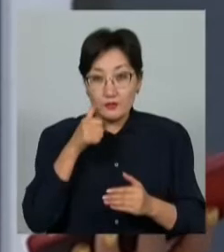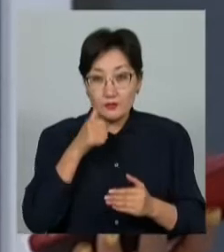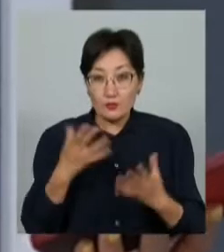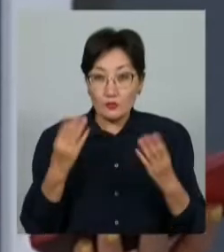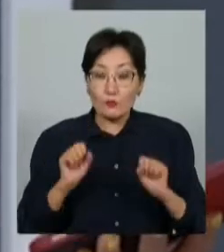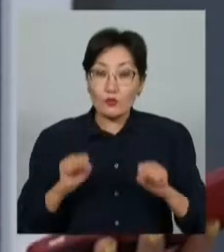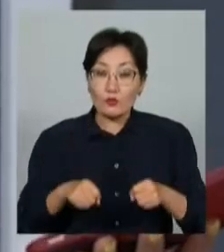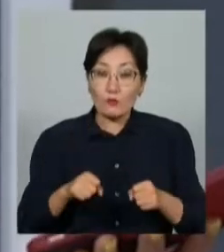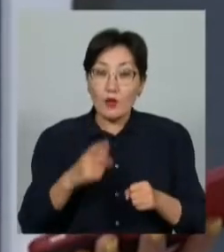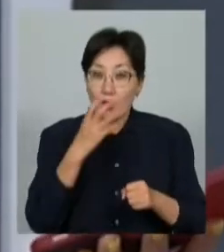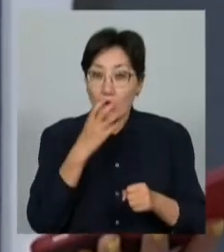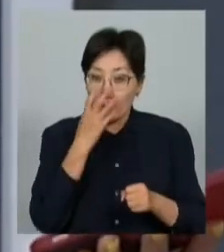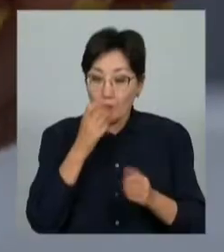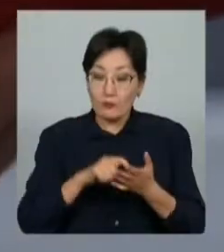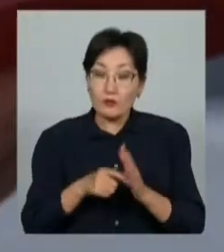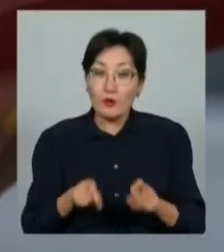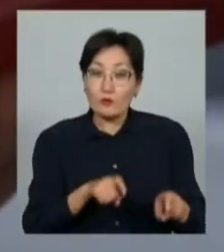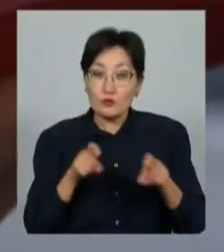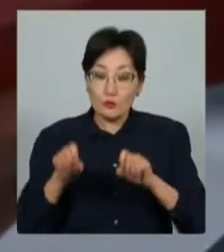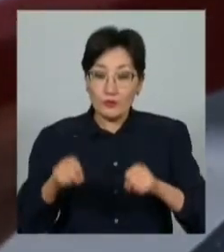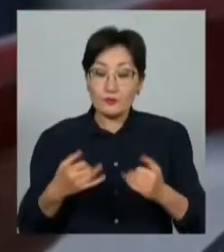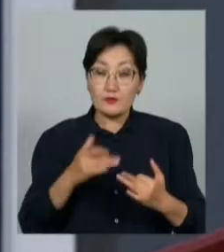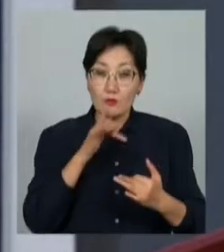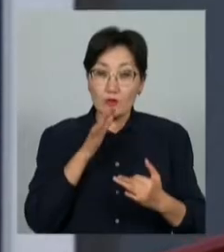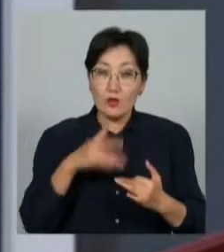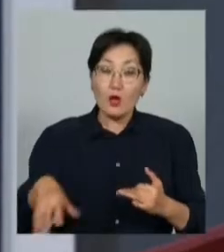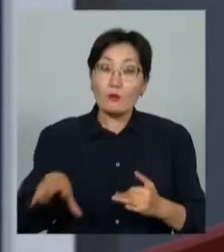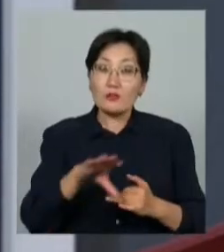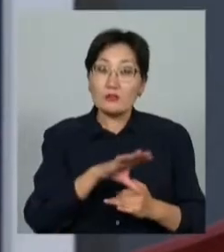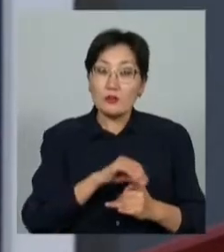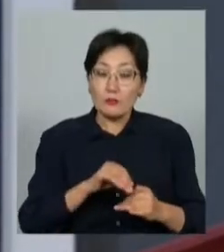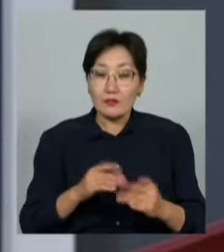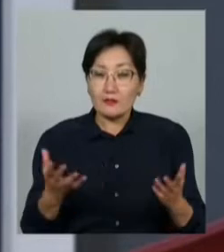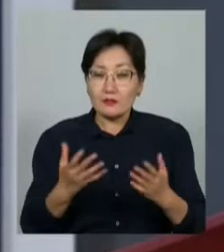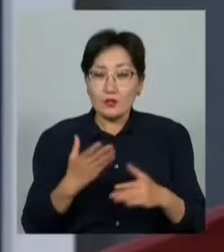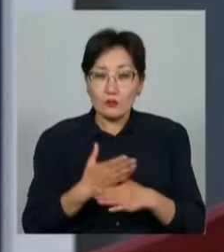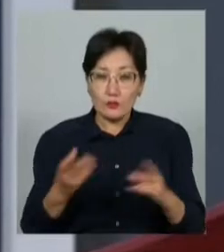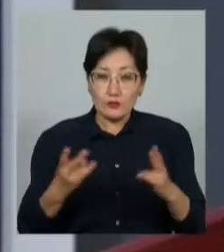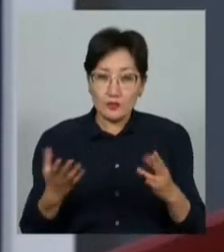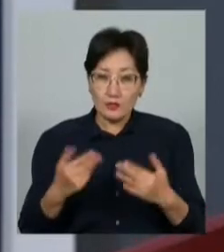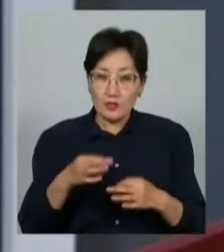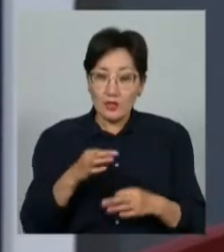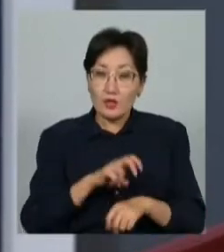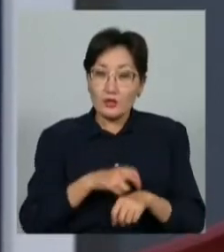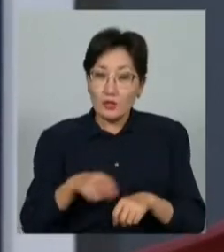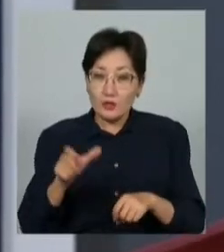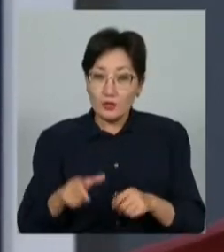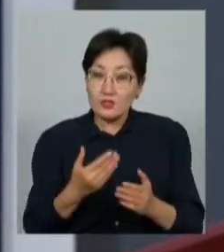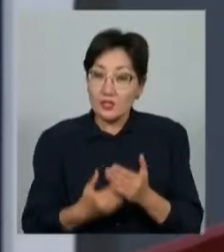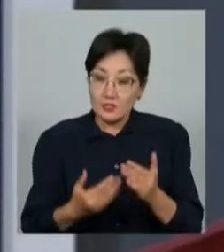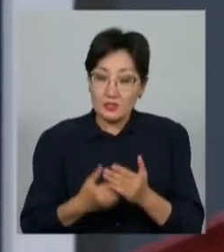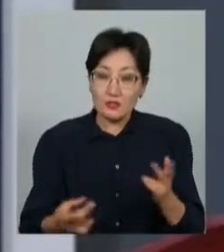мүмкін реанимациядан ауыстыруымыз мүмкін. Қазіргі уақытта барлық қандай көмек керек, қандай